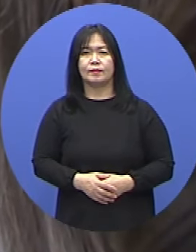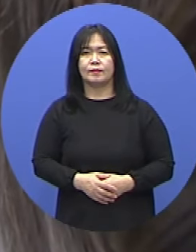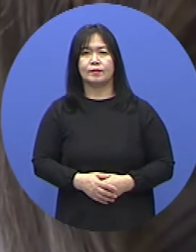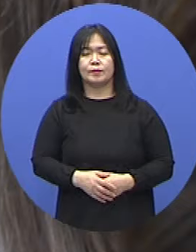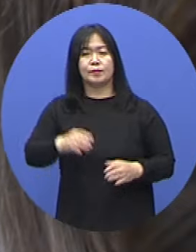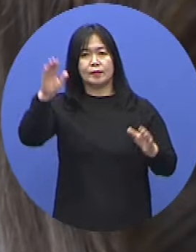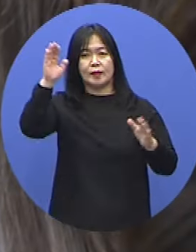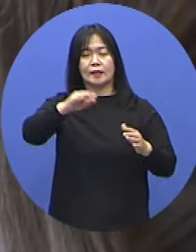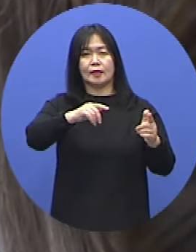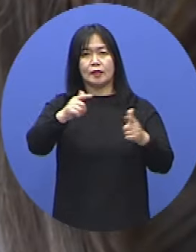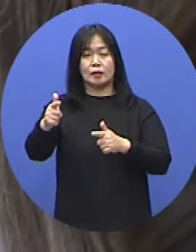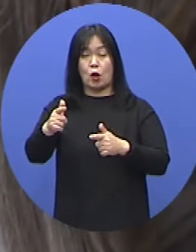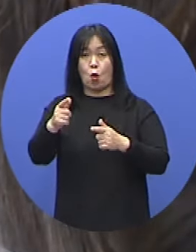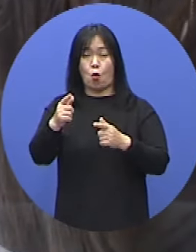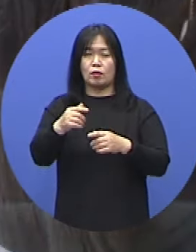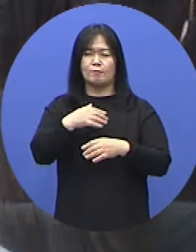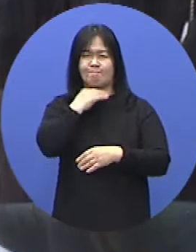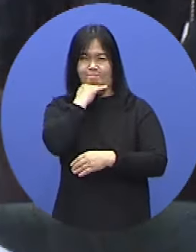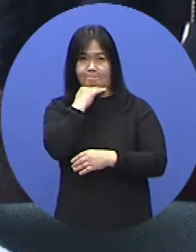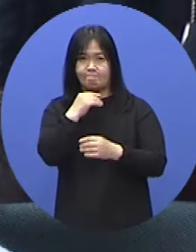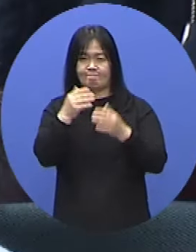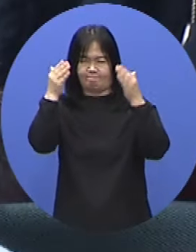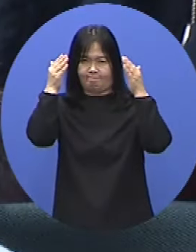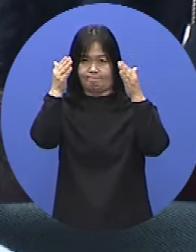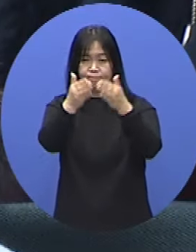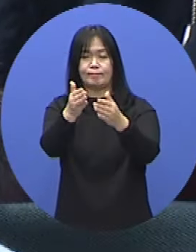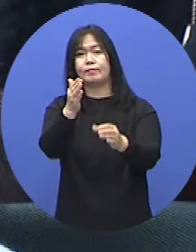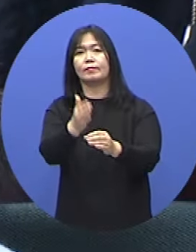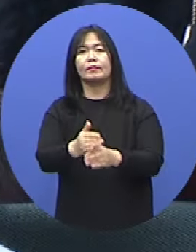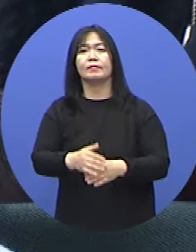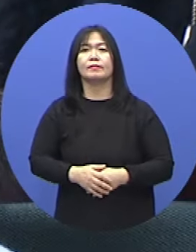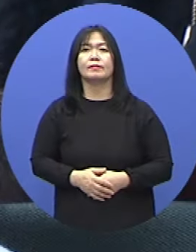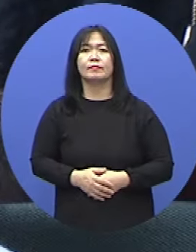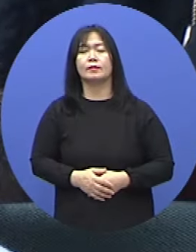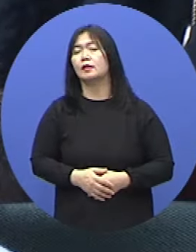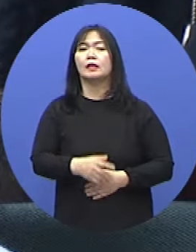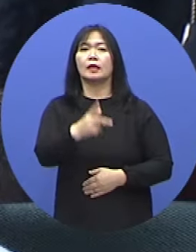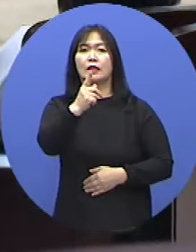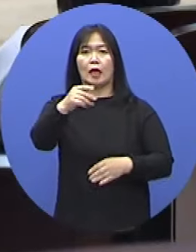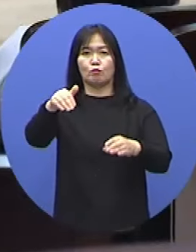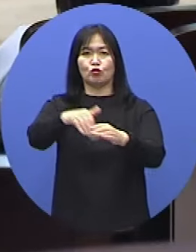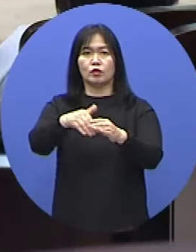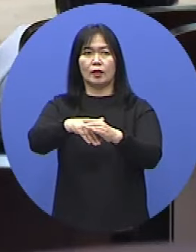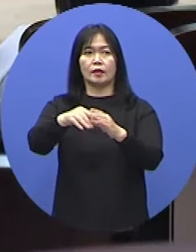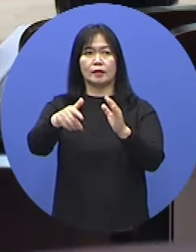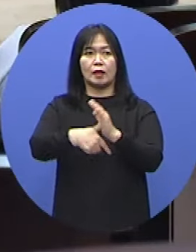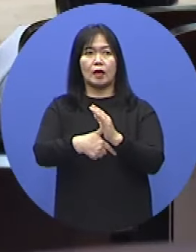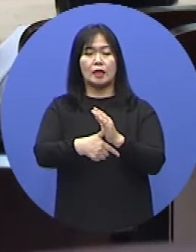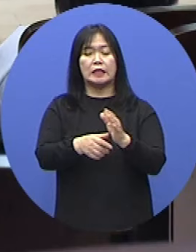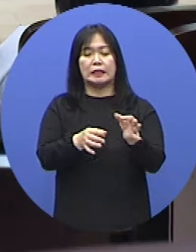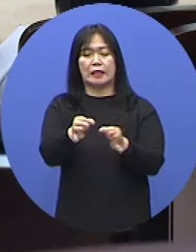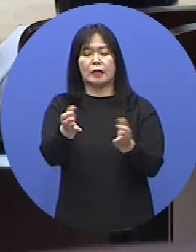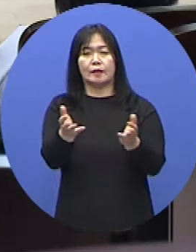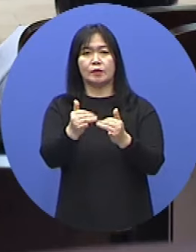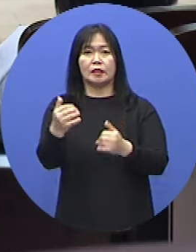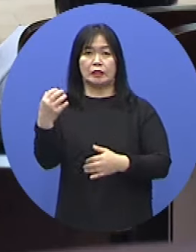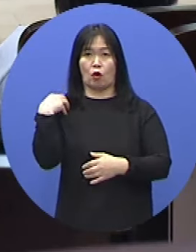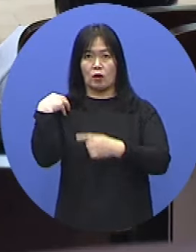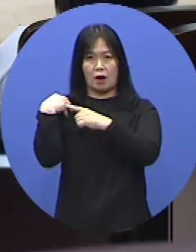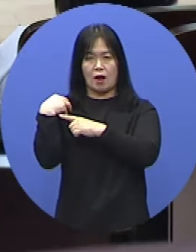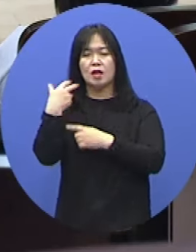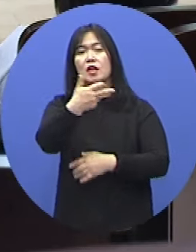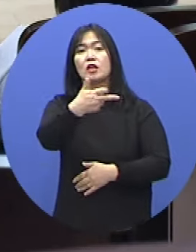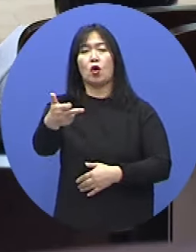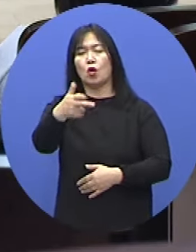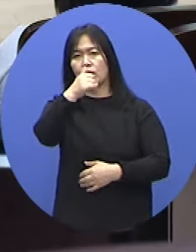학생들이 눈을 반짝이며 강의에 집중하고 있습니다 케이컬처 열풍에 환상들 역할과 존재감이 커지고